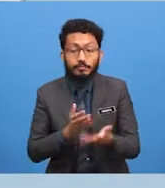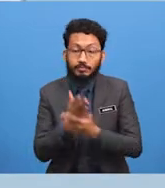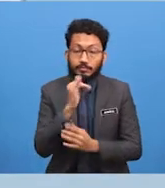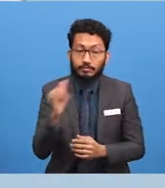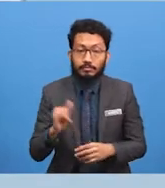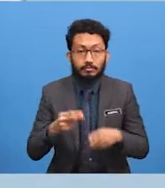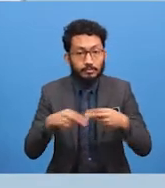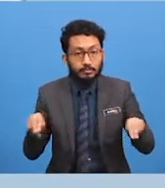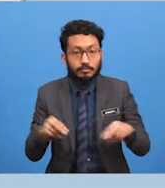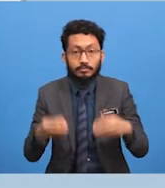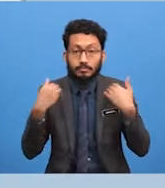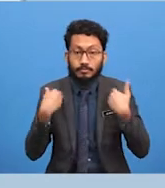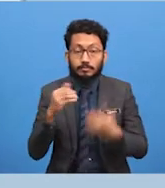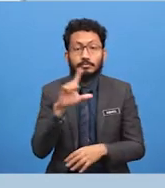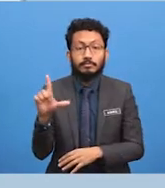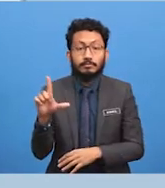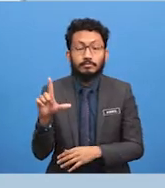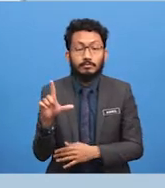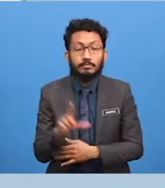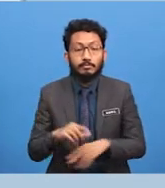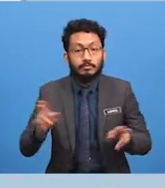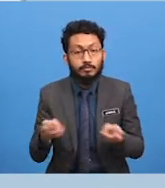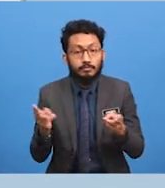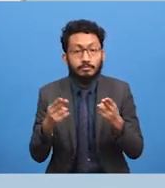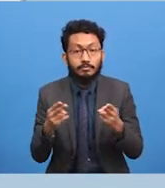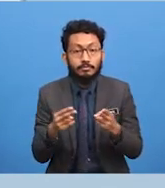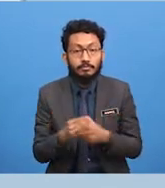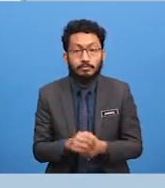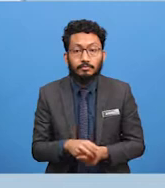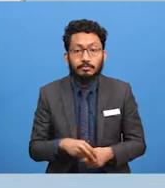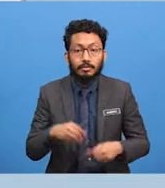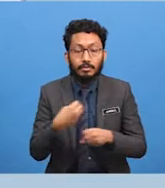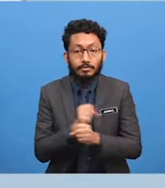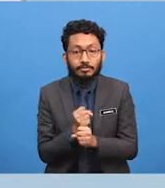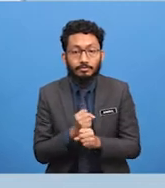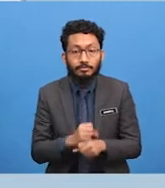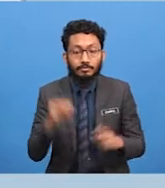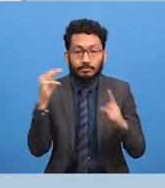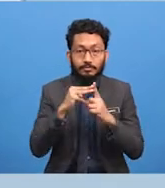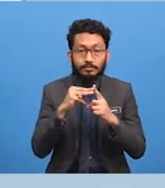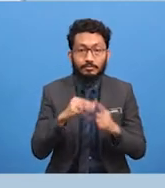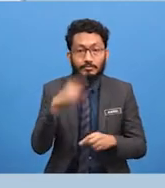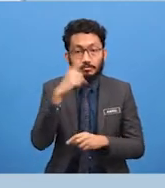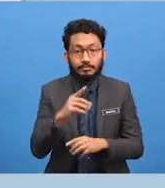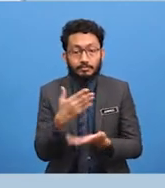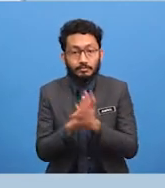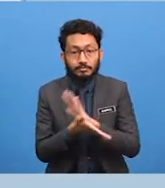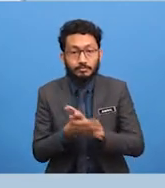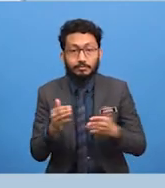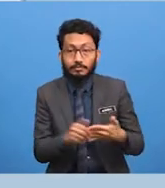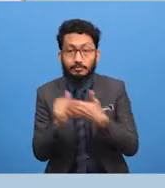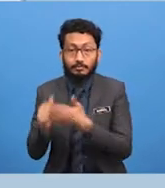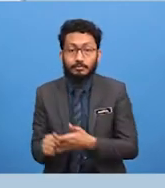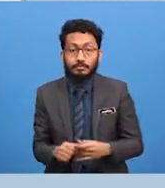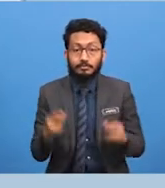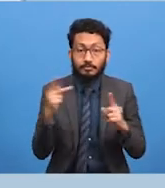Seterusnya, huraian adalah pihak pengurusan atasan membentuk matlamat yang menjadi panduan